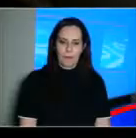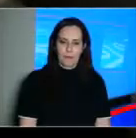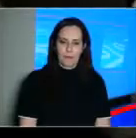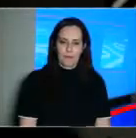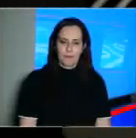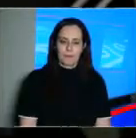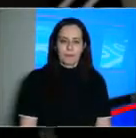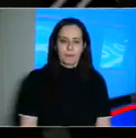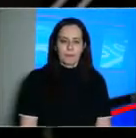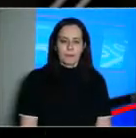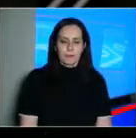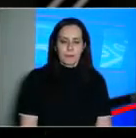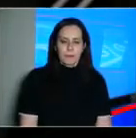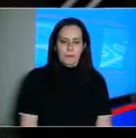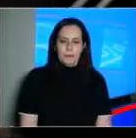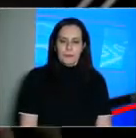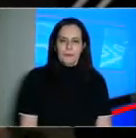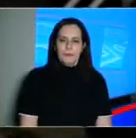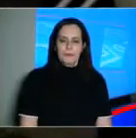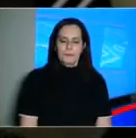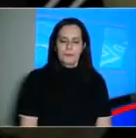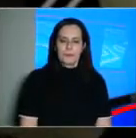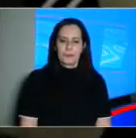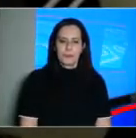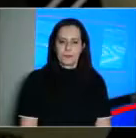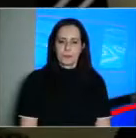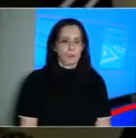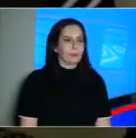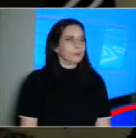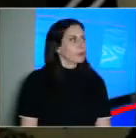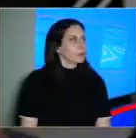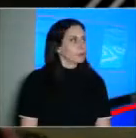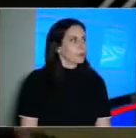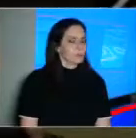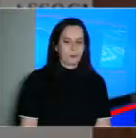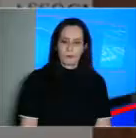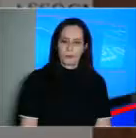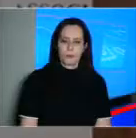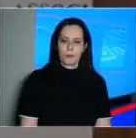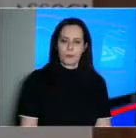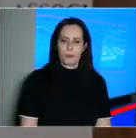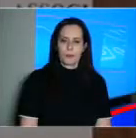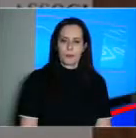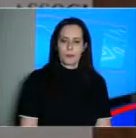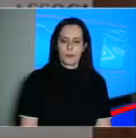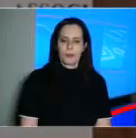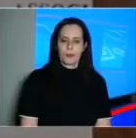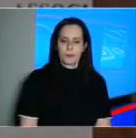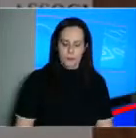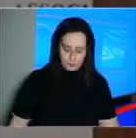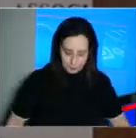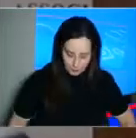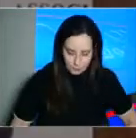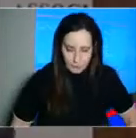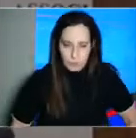היום אנחנו בוחרים את הנבחרת הכי טובה שתהיה בכנסת הבאה ובממשלה הבאה. מפלגת הימין החדשה